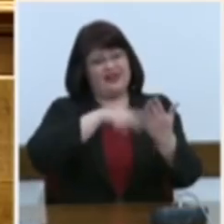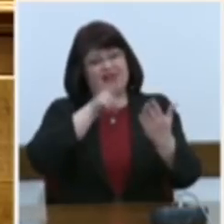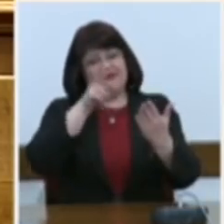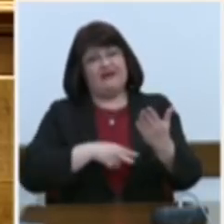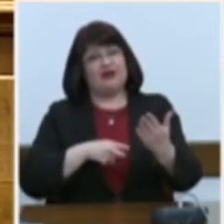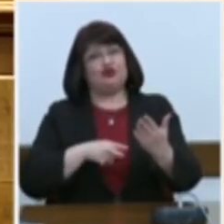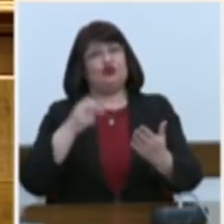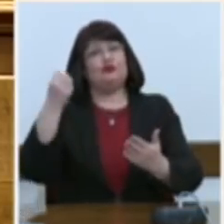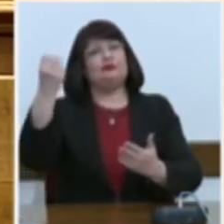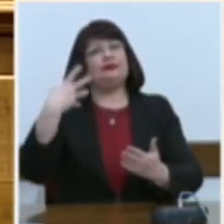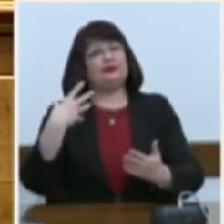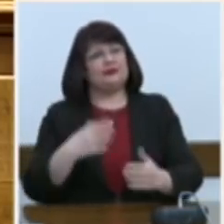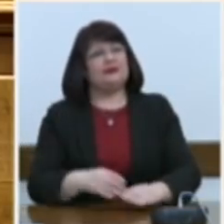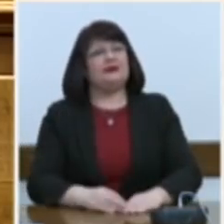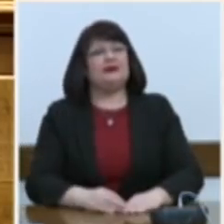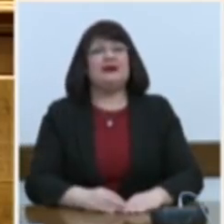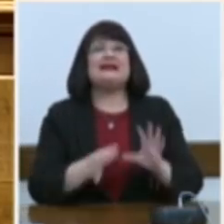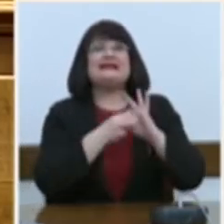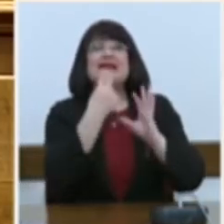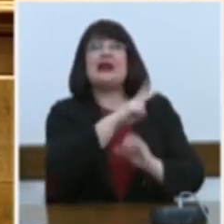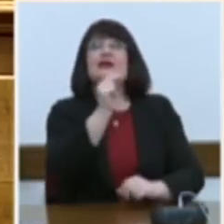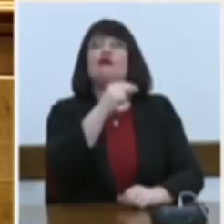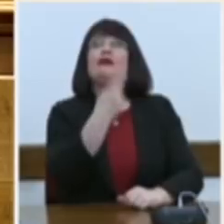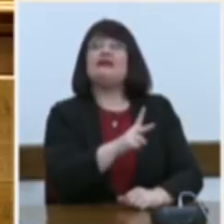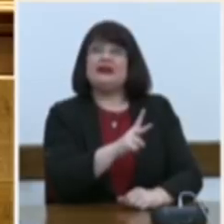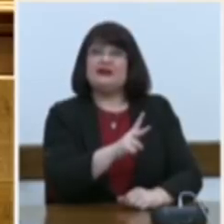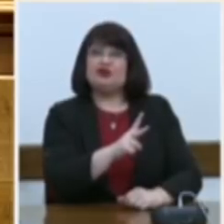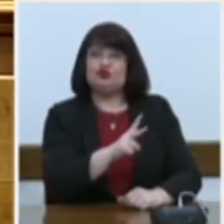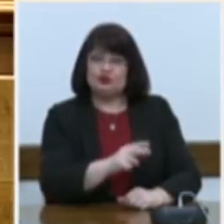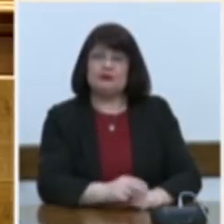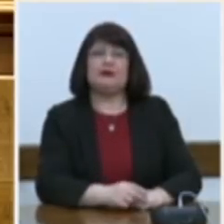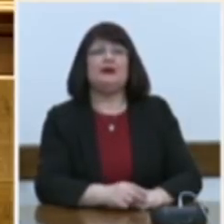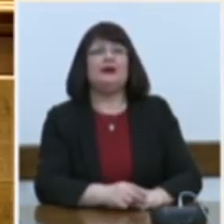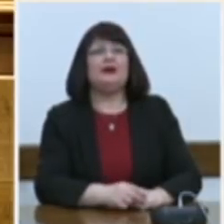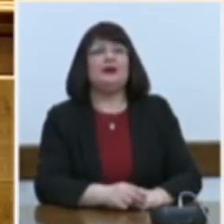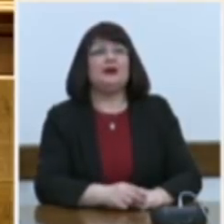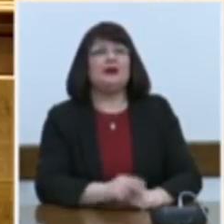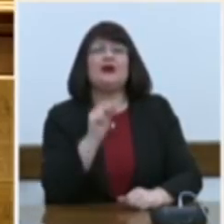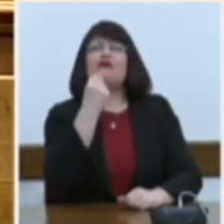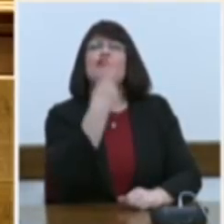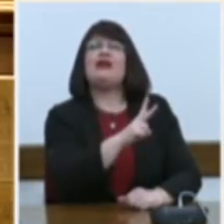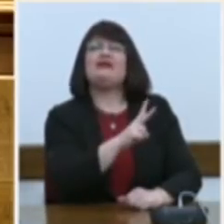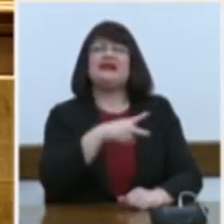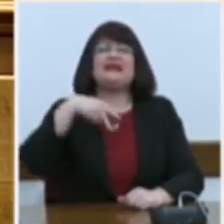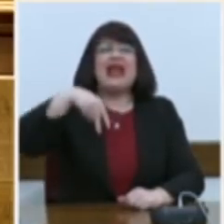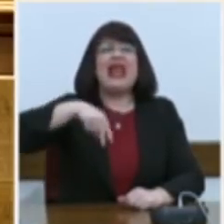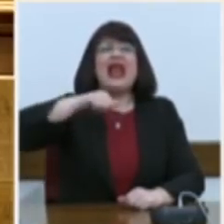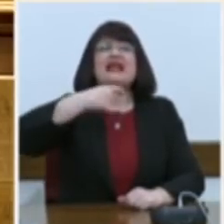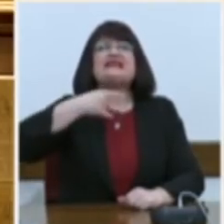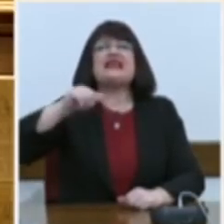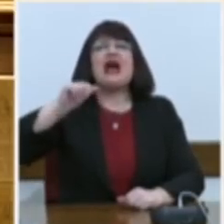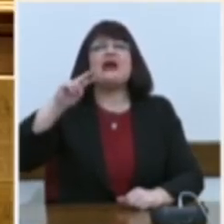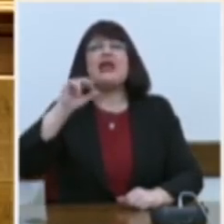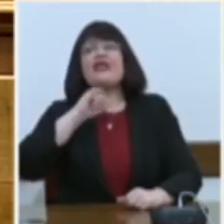ανάρτηση στενού συνεργάτη βουλευτή σας, όχι κάποιου τρόλ, αλλά του βουλευτή σας, του Λαζαρίδη, που